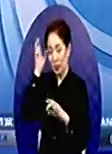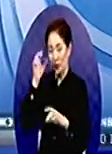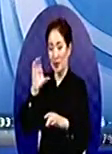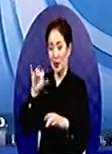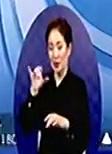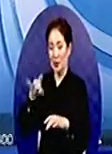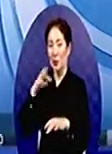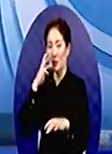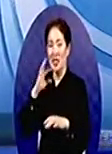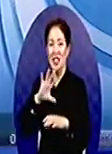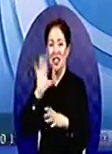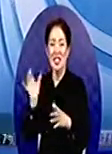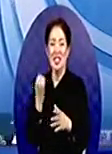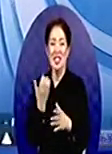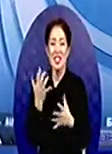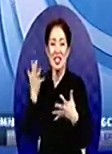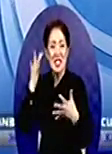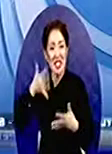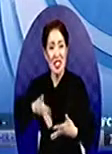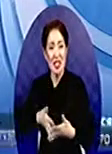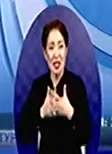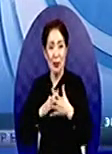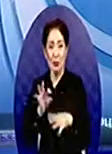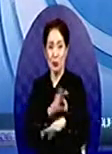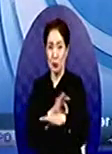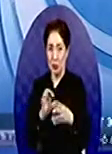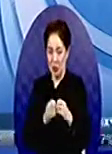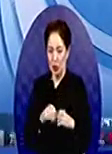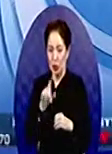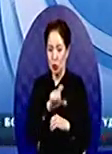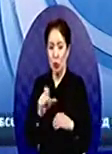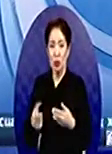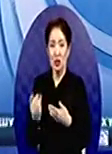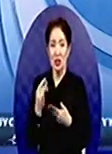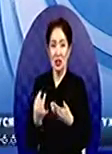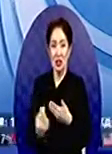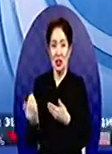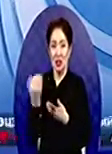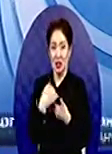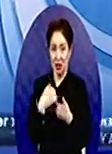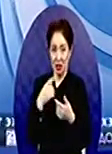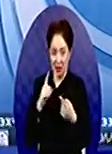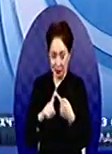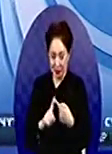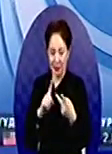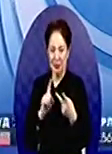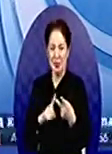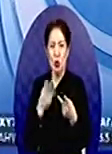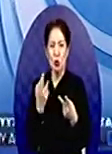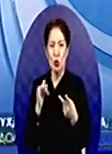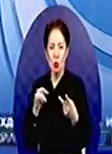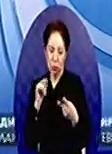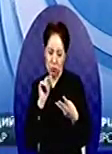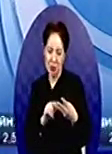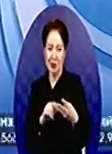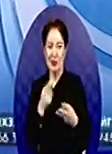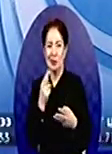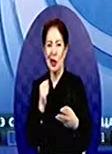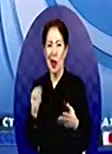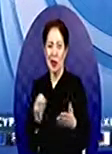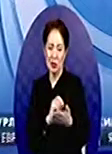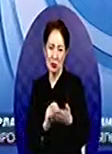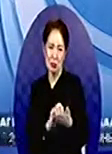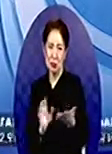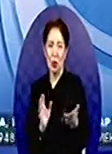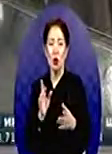төслийг эхлүүлсэн. Энэ хүрээнд сурагчдын эрс дүнгийн мэдээлэл цахим хэлбэр шилжснээр цаасан журнал үгүй болж цахим журнал нэвтэрч байгаа гэсэн үг юм